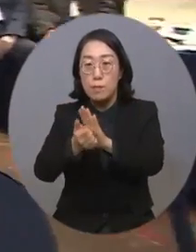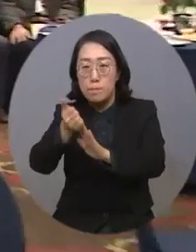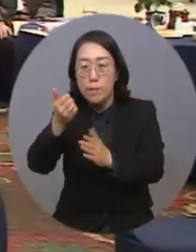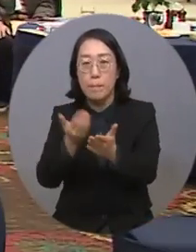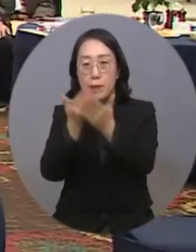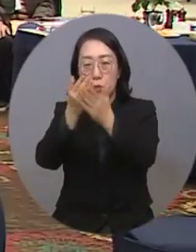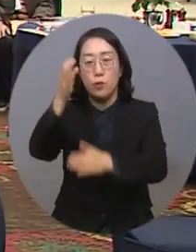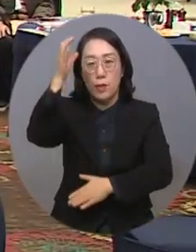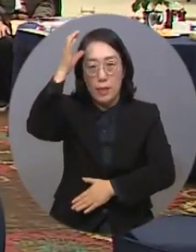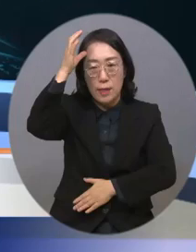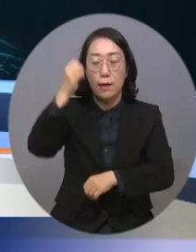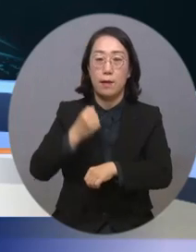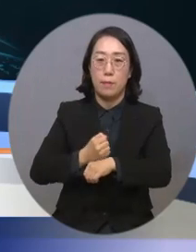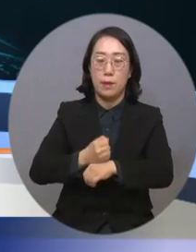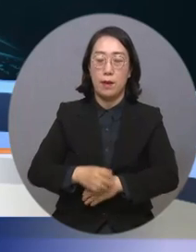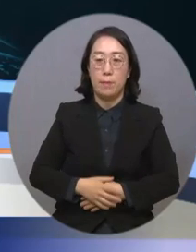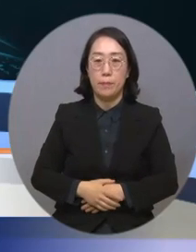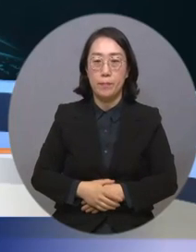있습니다.